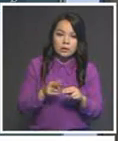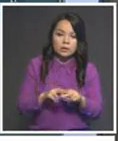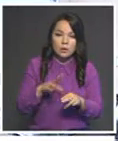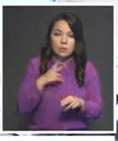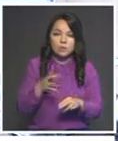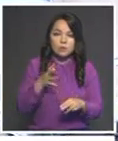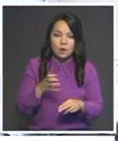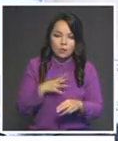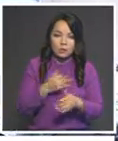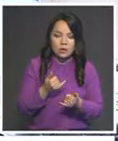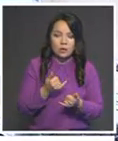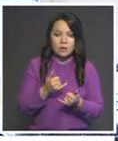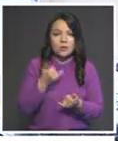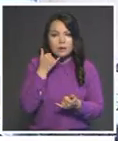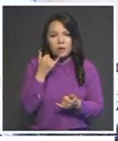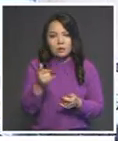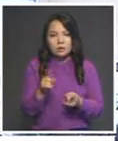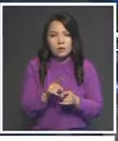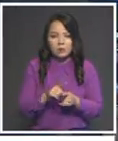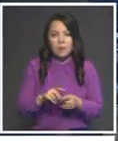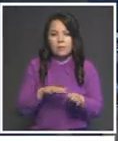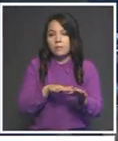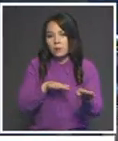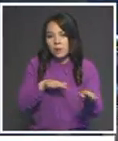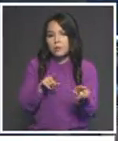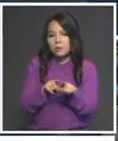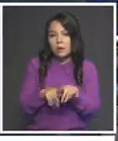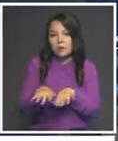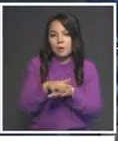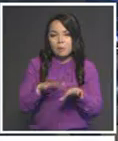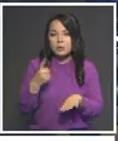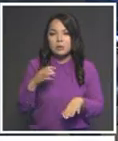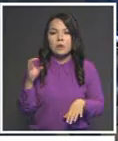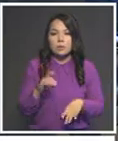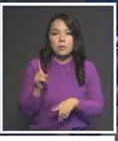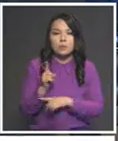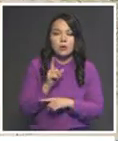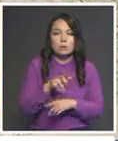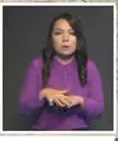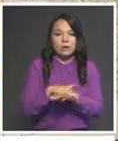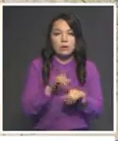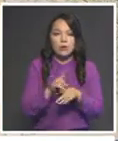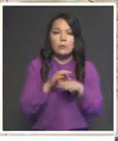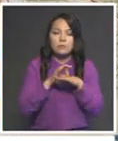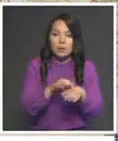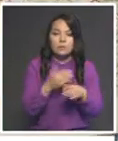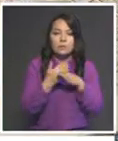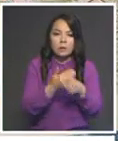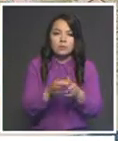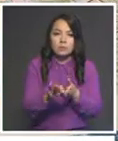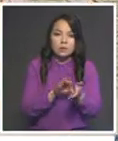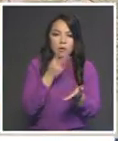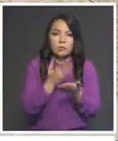2,5 мың қоңырау түседі. Жолдағы кептеліс мәселесі шешілсе, дәрігерлердің келуін секунд санап күткен науқастарға қызмет бұдан да